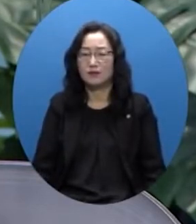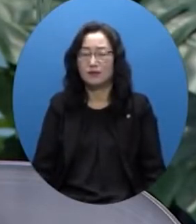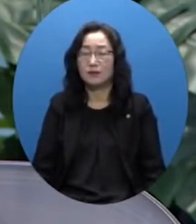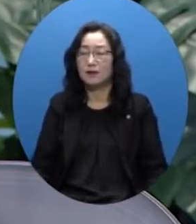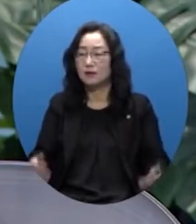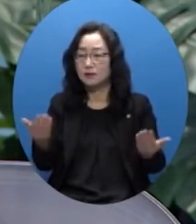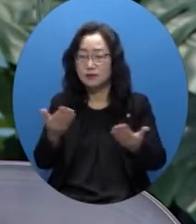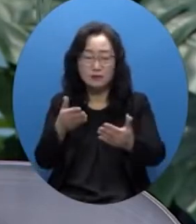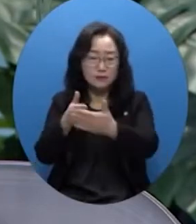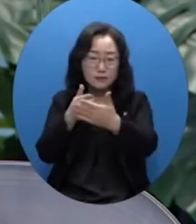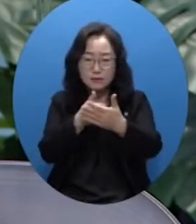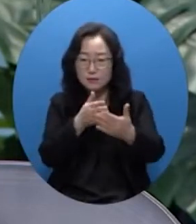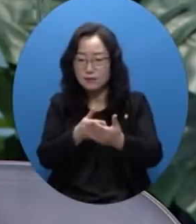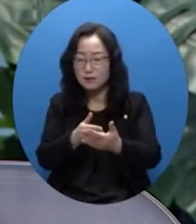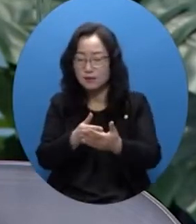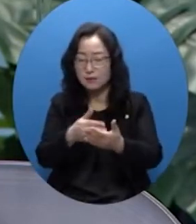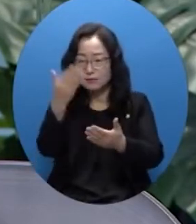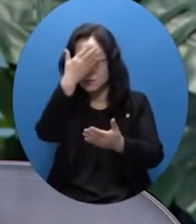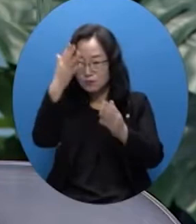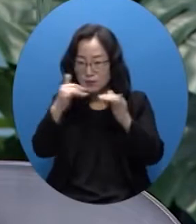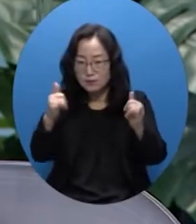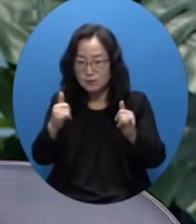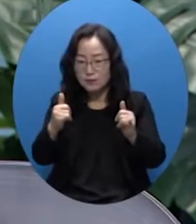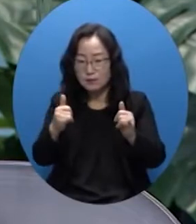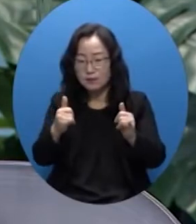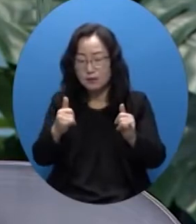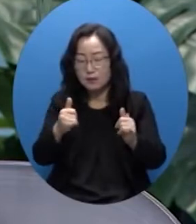일자리가 없다고 젊은이들은 단식 합니다